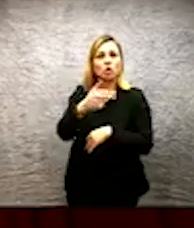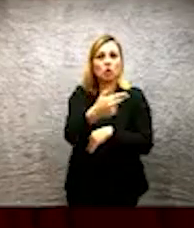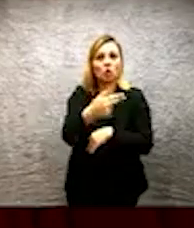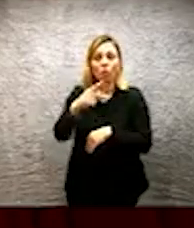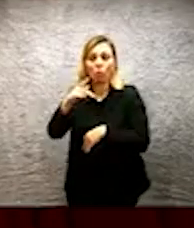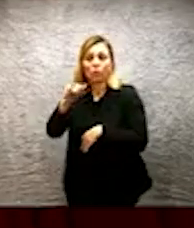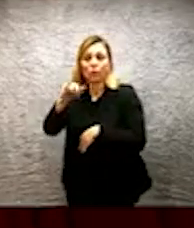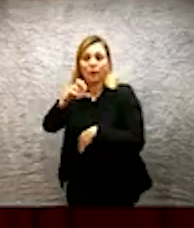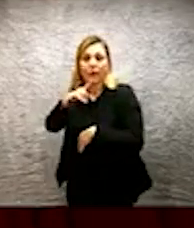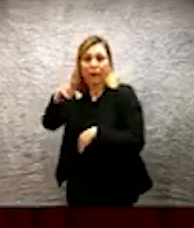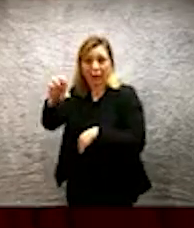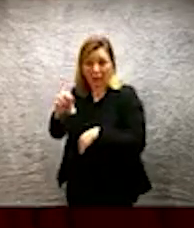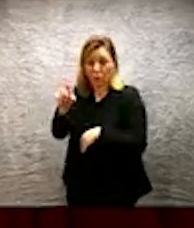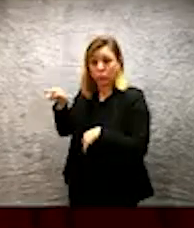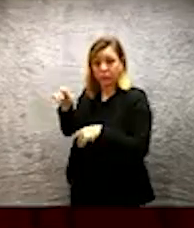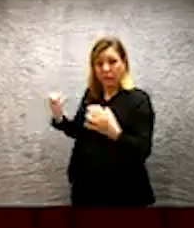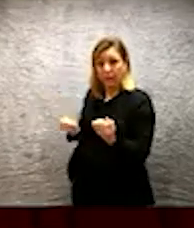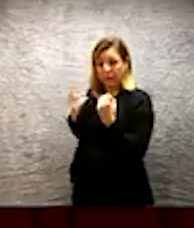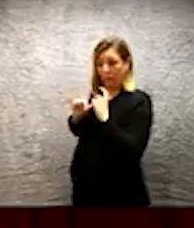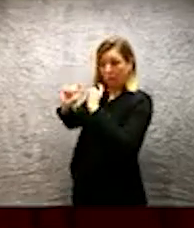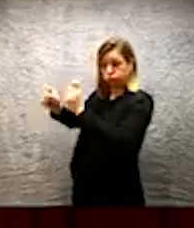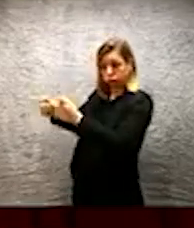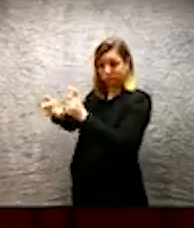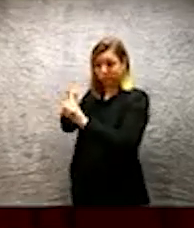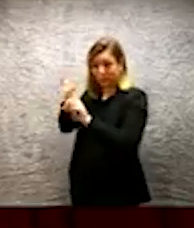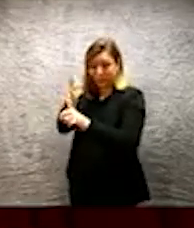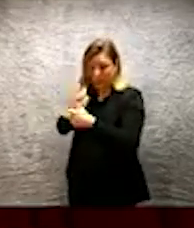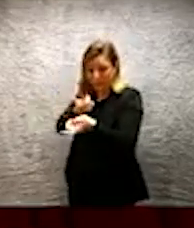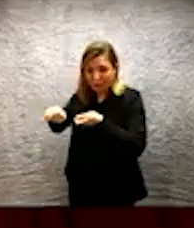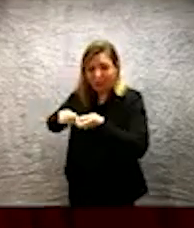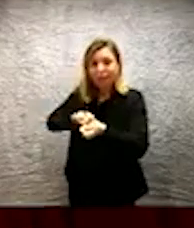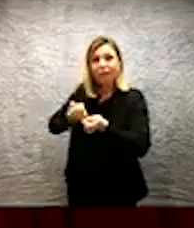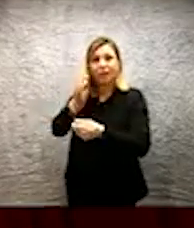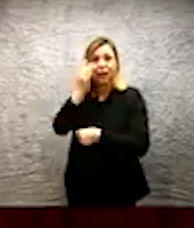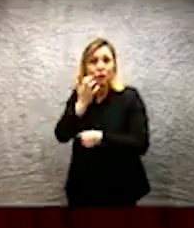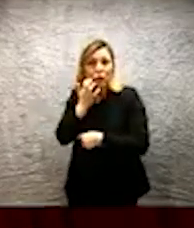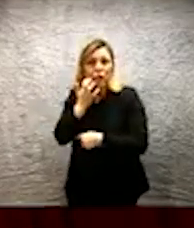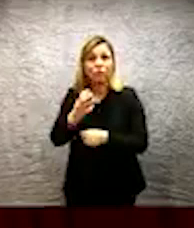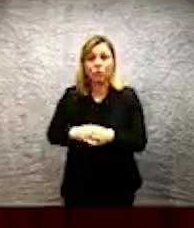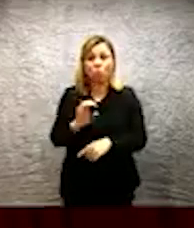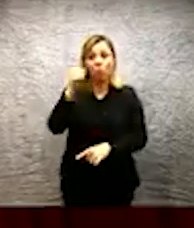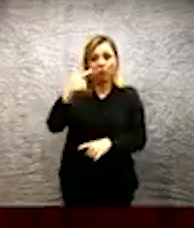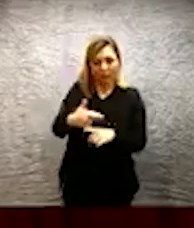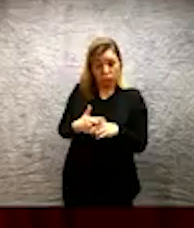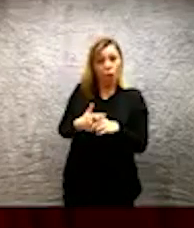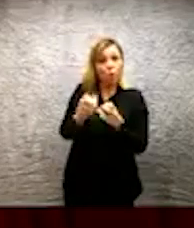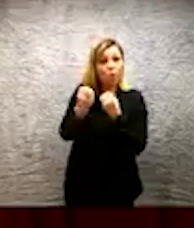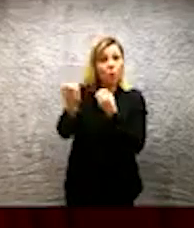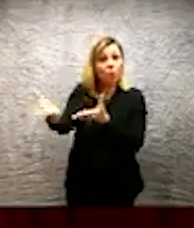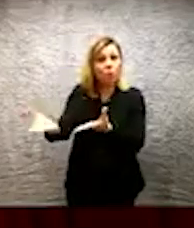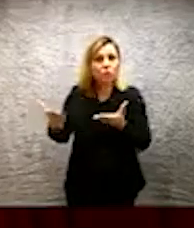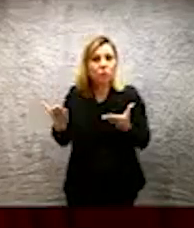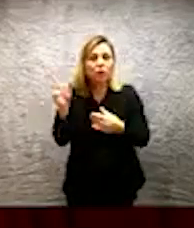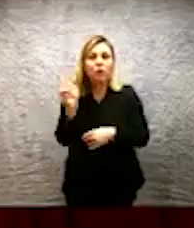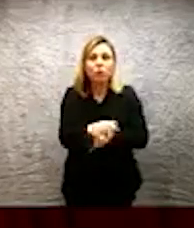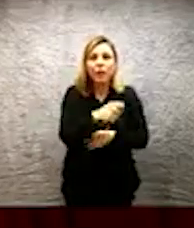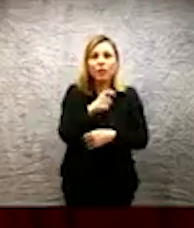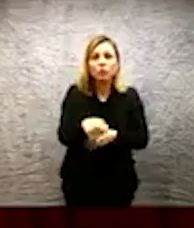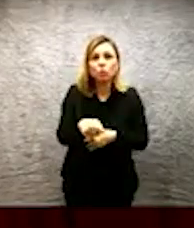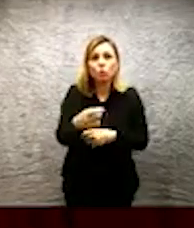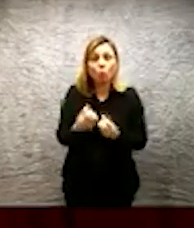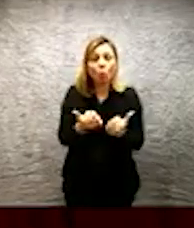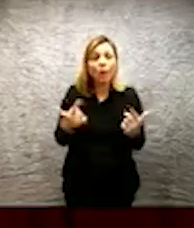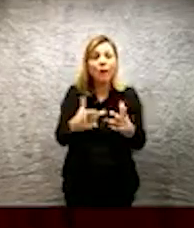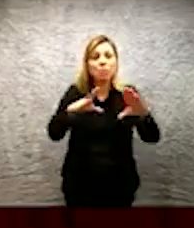l'offre adolescent de la commune. C'est une première version d'accueil qui reste mesurée tant en nombre de